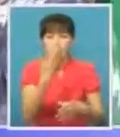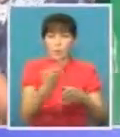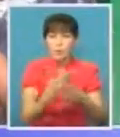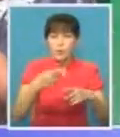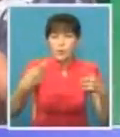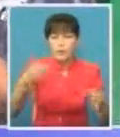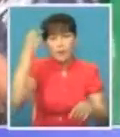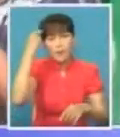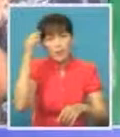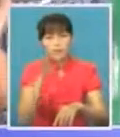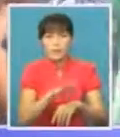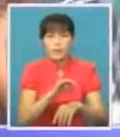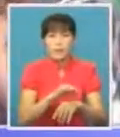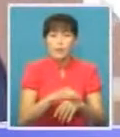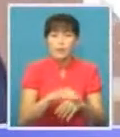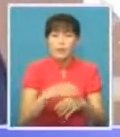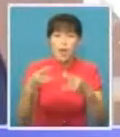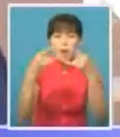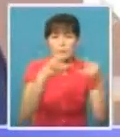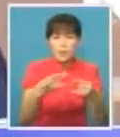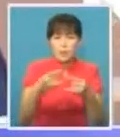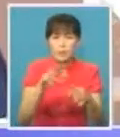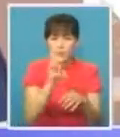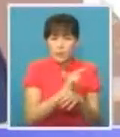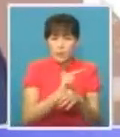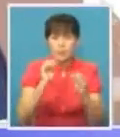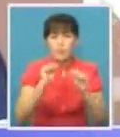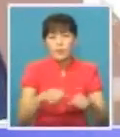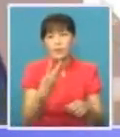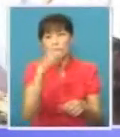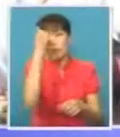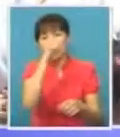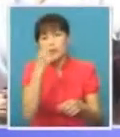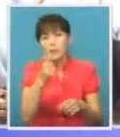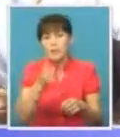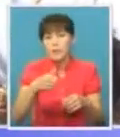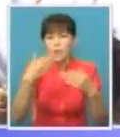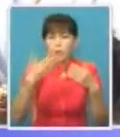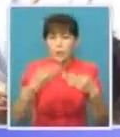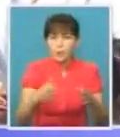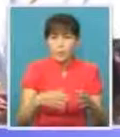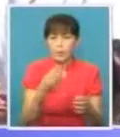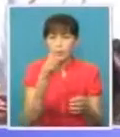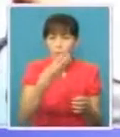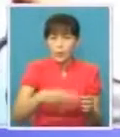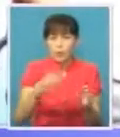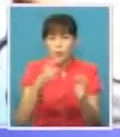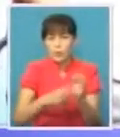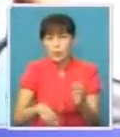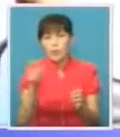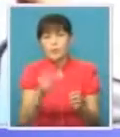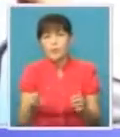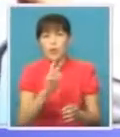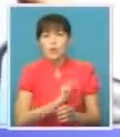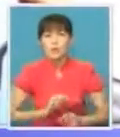ми қан айналымының бұзылу диагнозын анықтап емделуіне болады. Екі жыл ішінде салынып біткен орталық қосымша 37 азаматты да жұмыспен